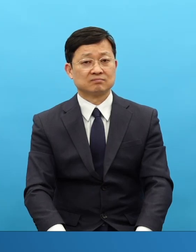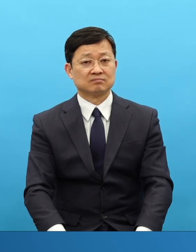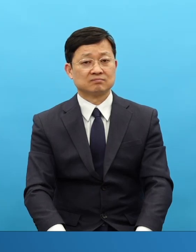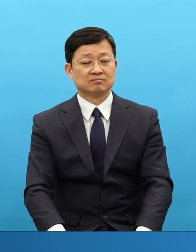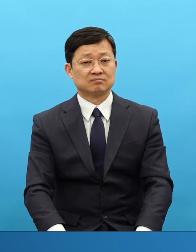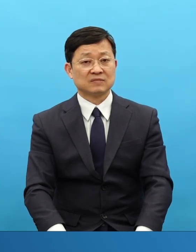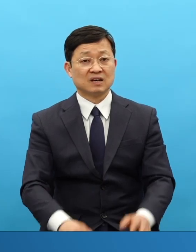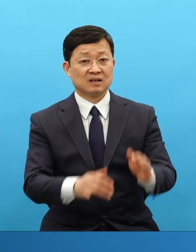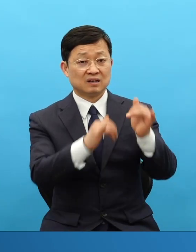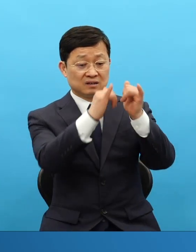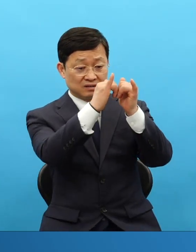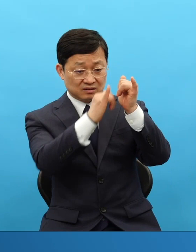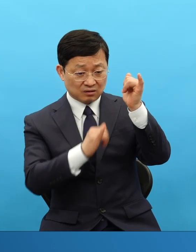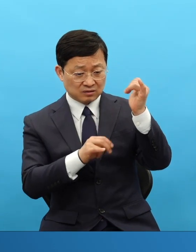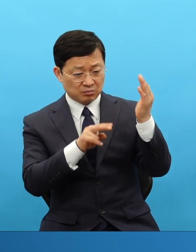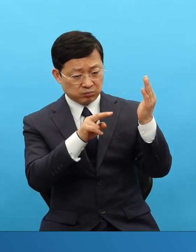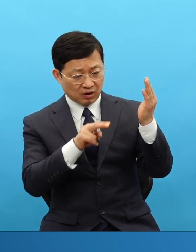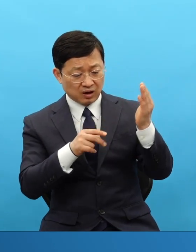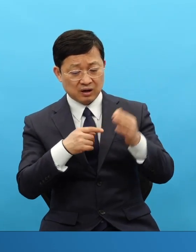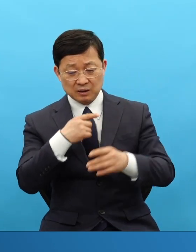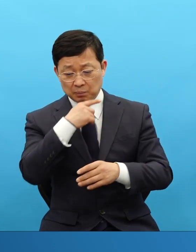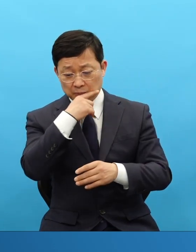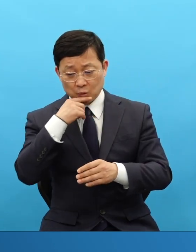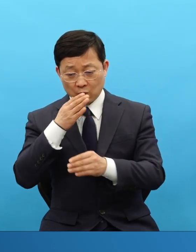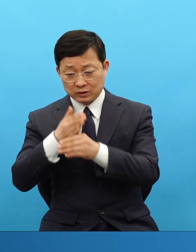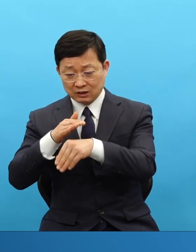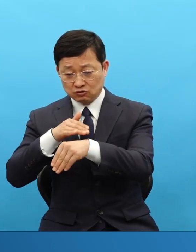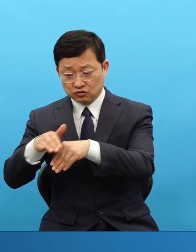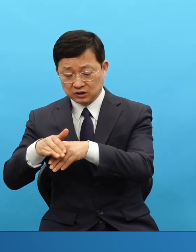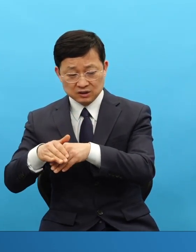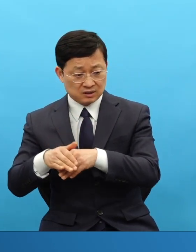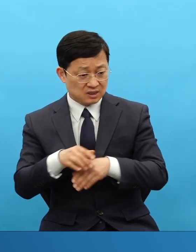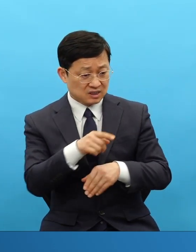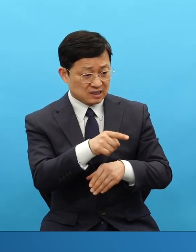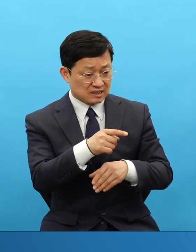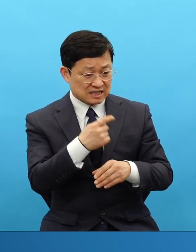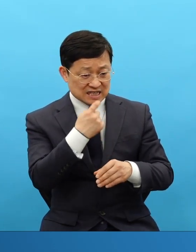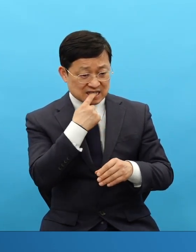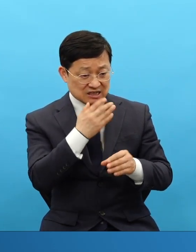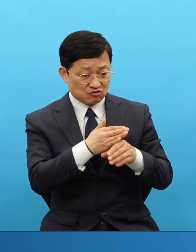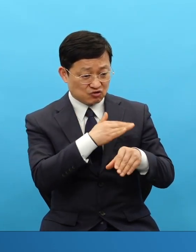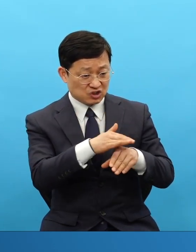취급을 자본주의로 공산주의자 다 취급을 그